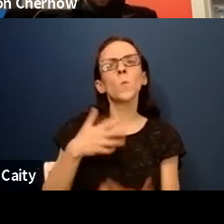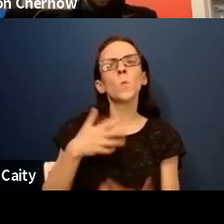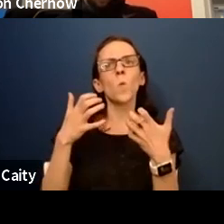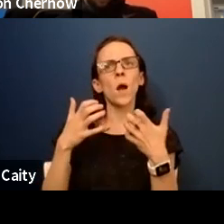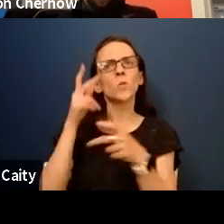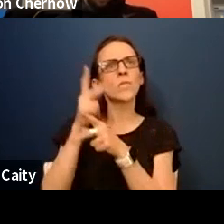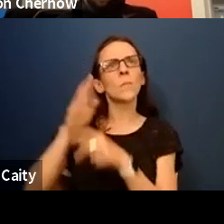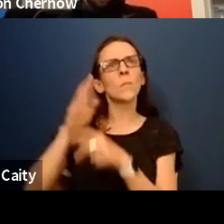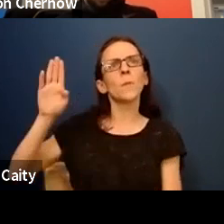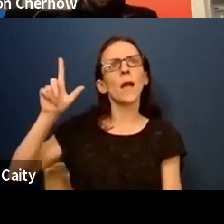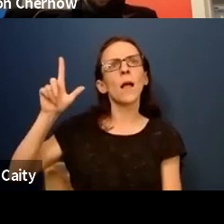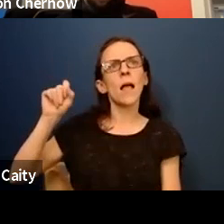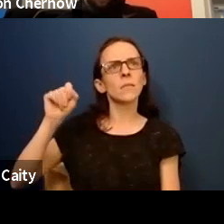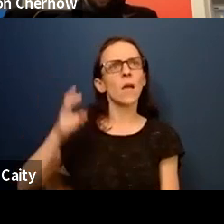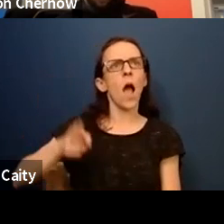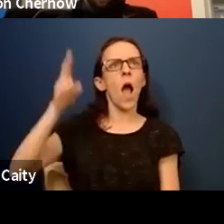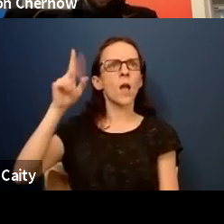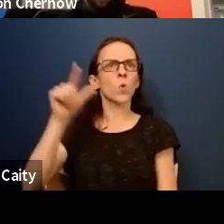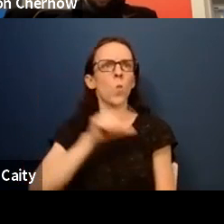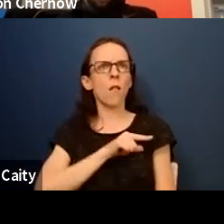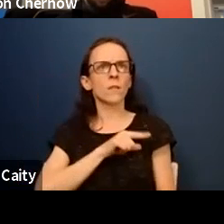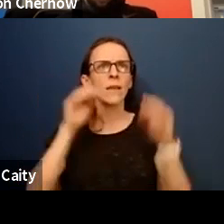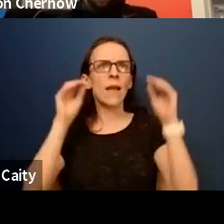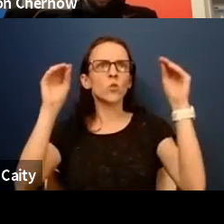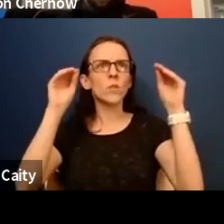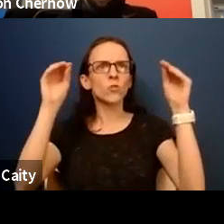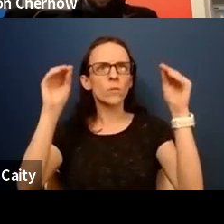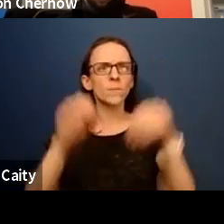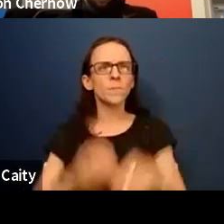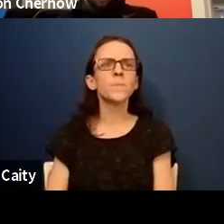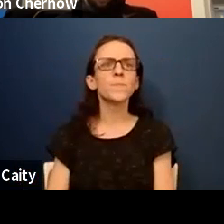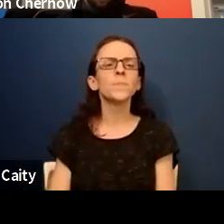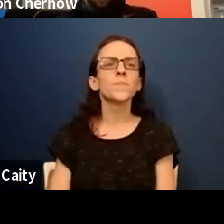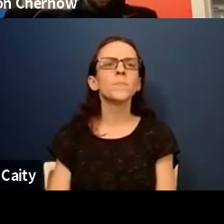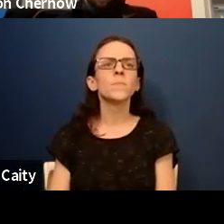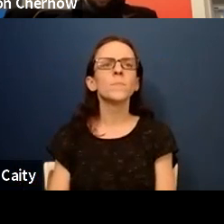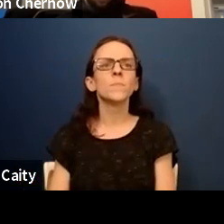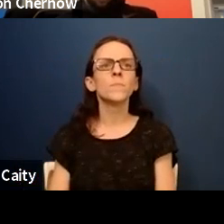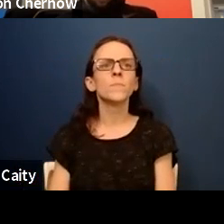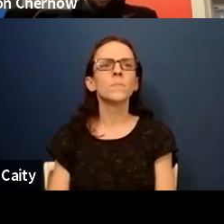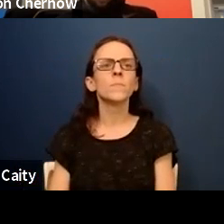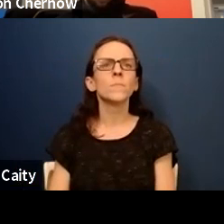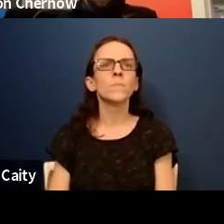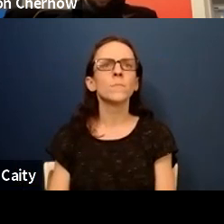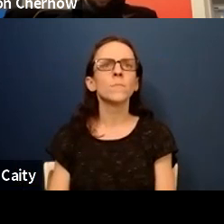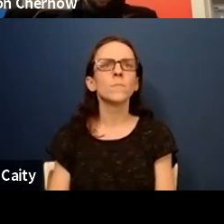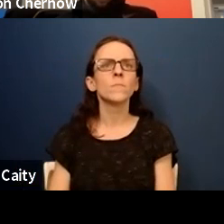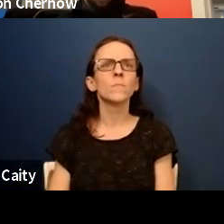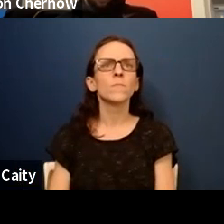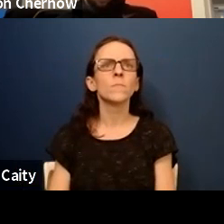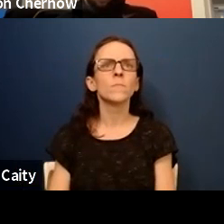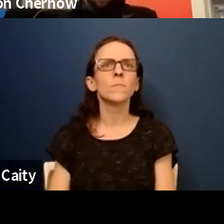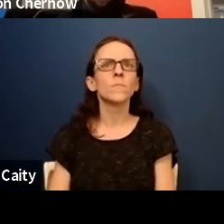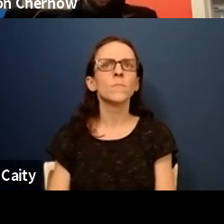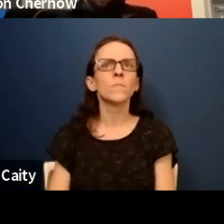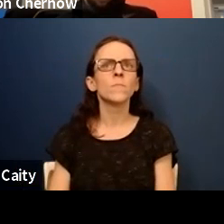BLS the highest quality of the education。 所以考試同埋其他方面嘅審核，嚴格